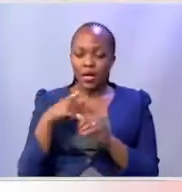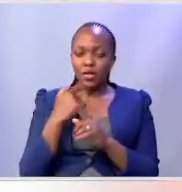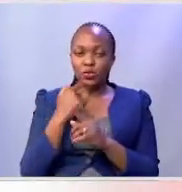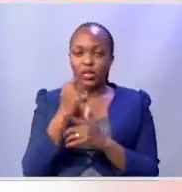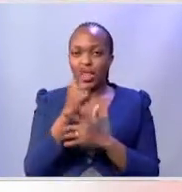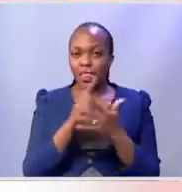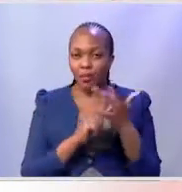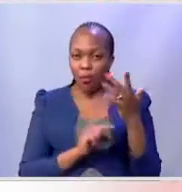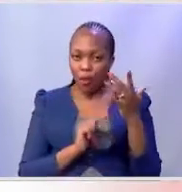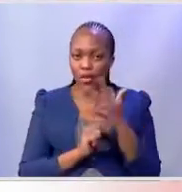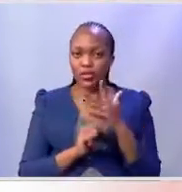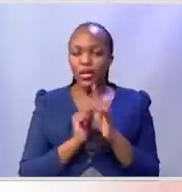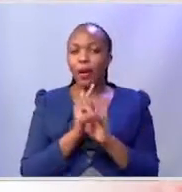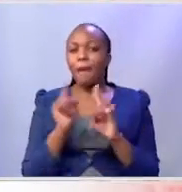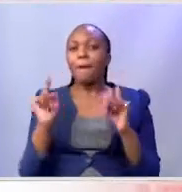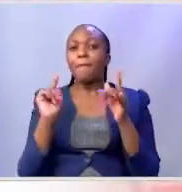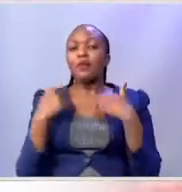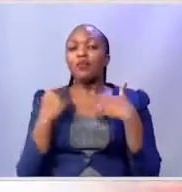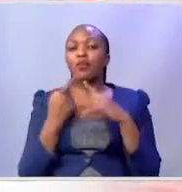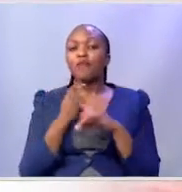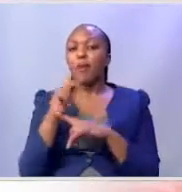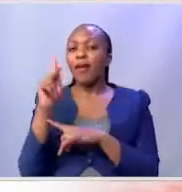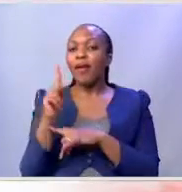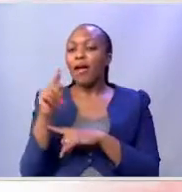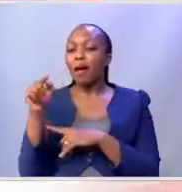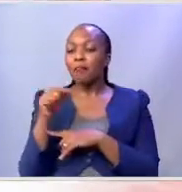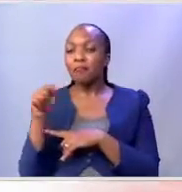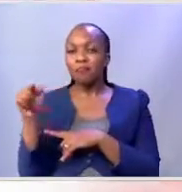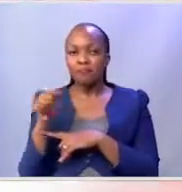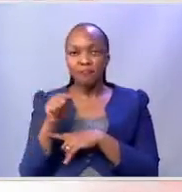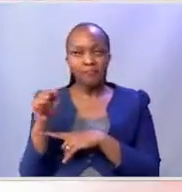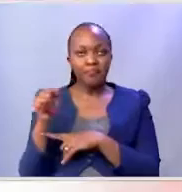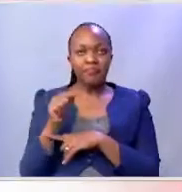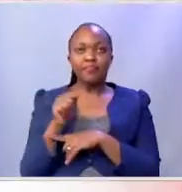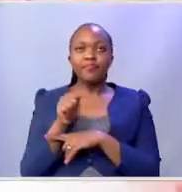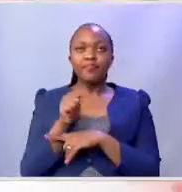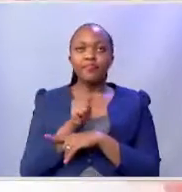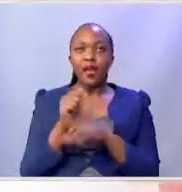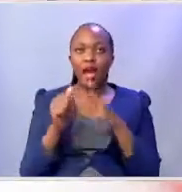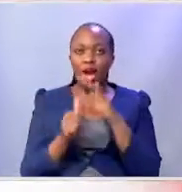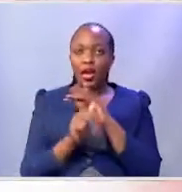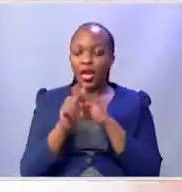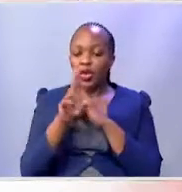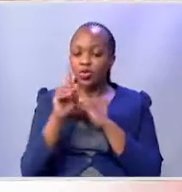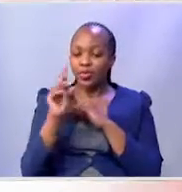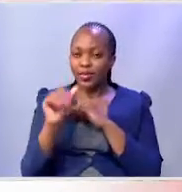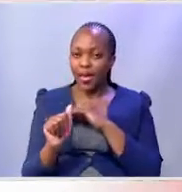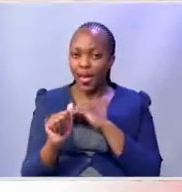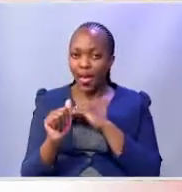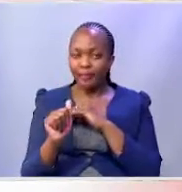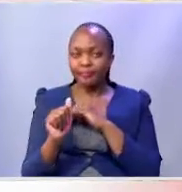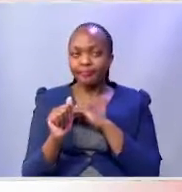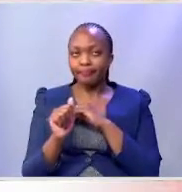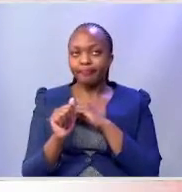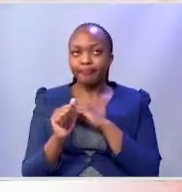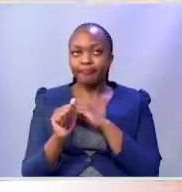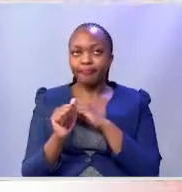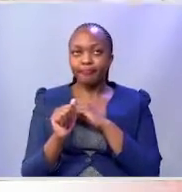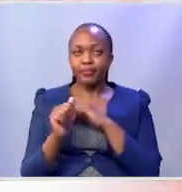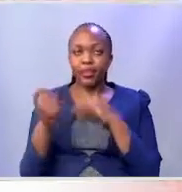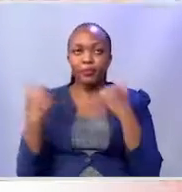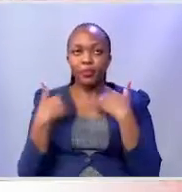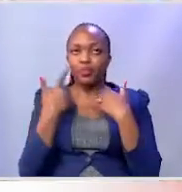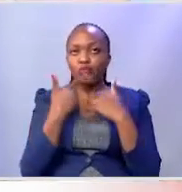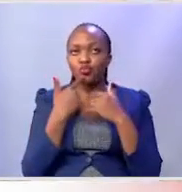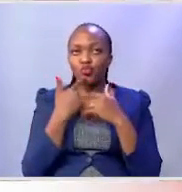telling them, the people of Kenya, under the hustler movement. Ile risasi ambaye